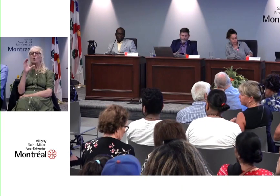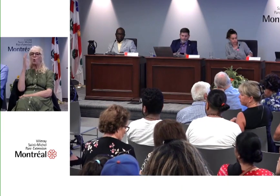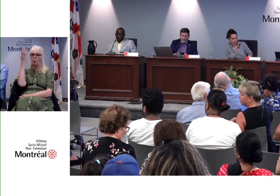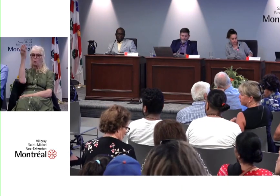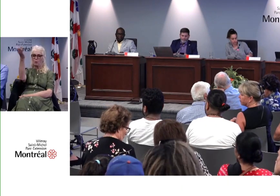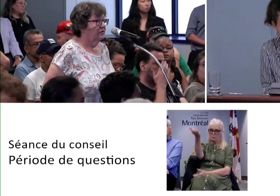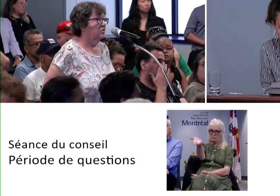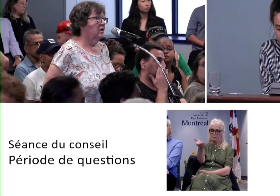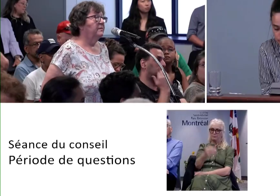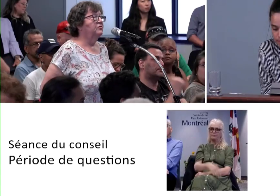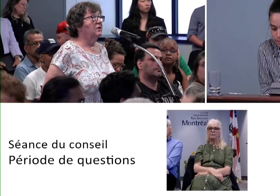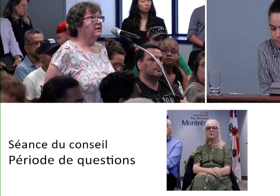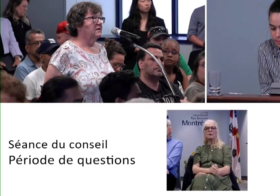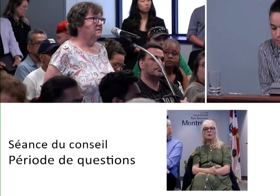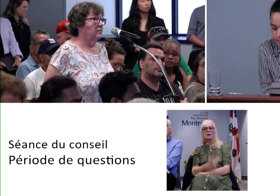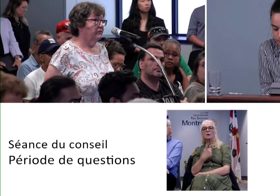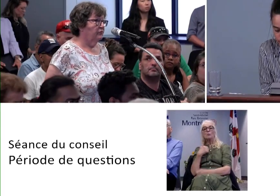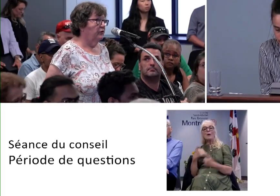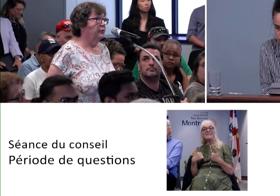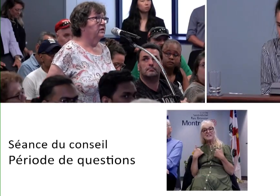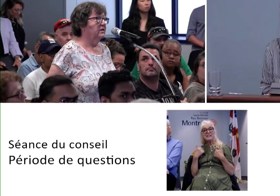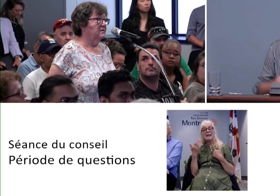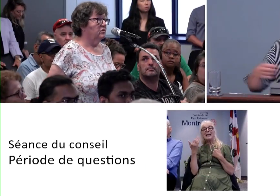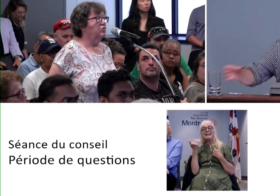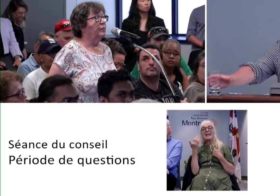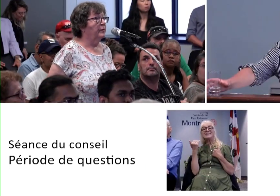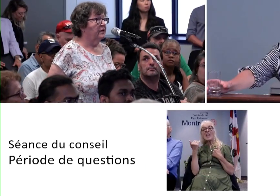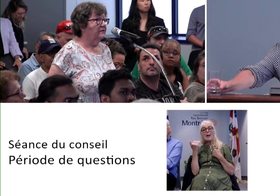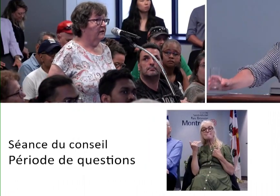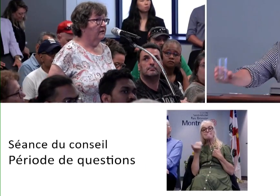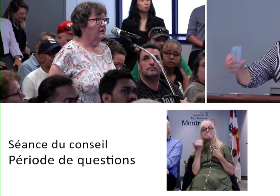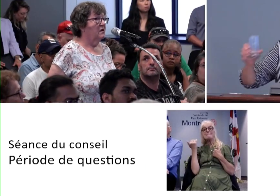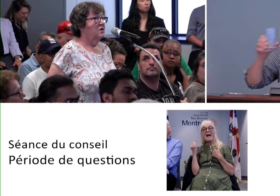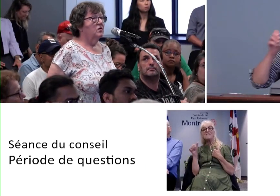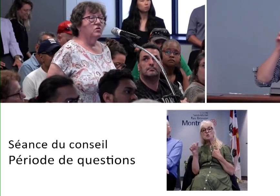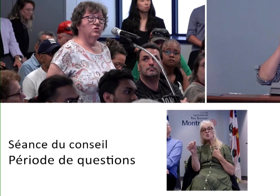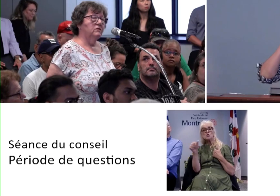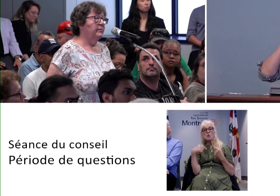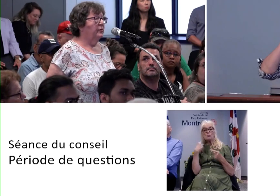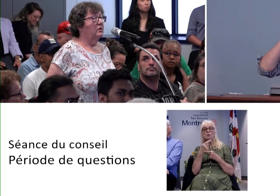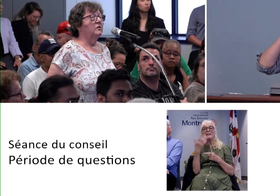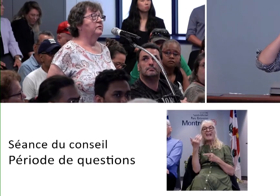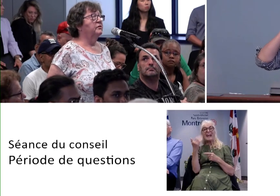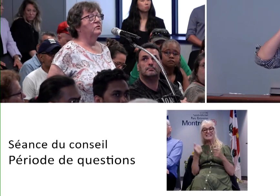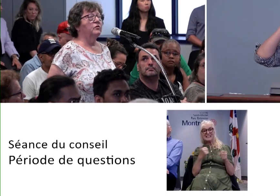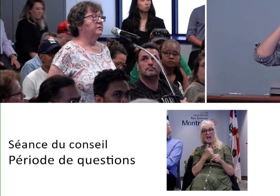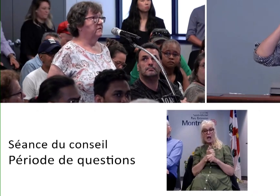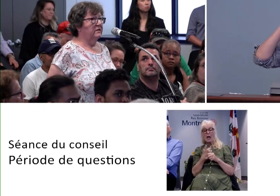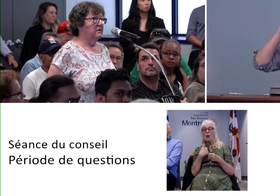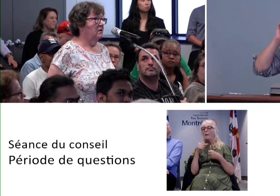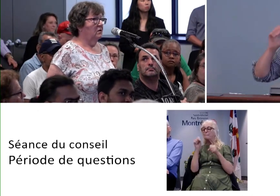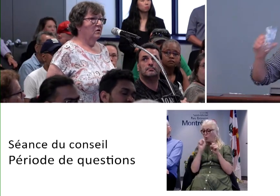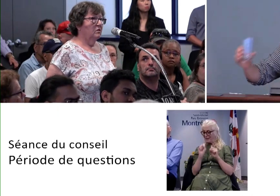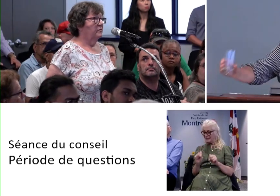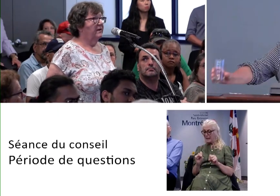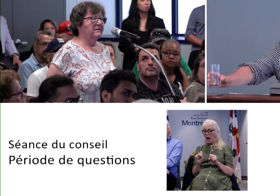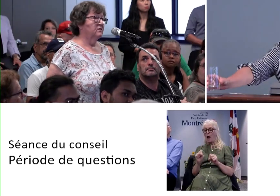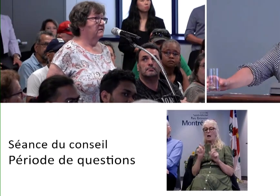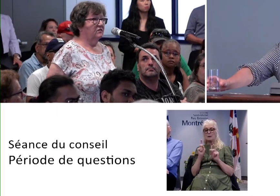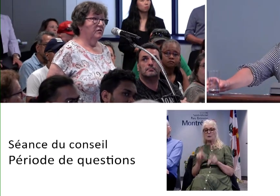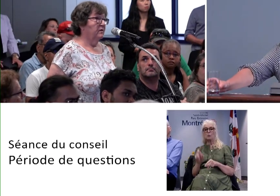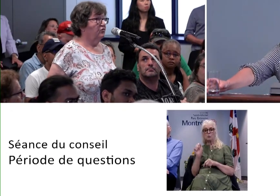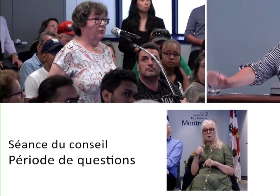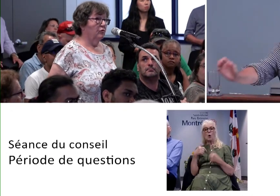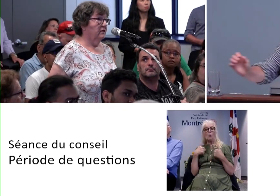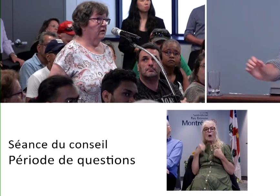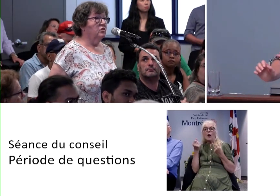donc j'habite sur la 15e avenue depuis 15 ans je suis propriétaire et je n'ai pas le bonheur de posséder une place